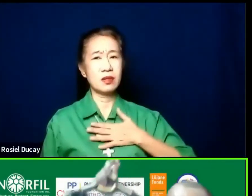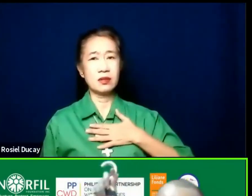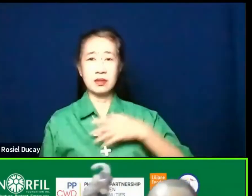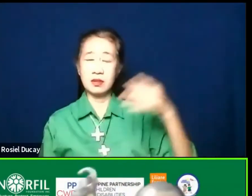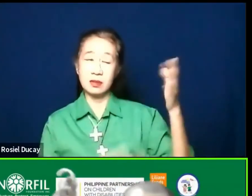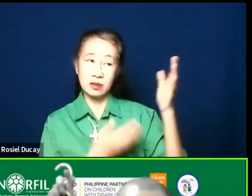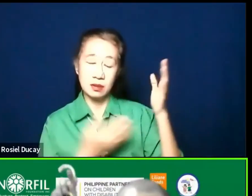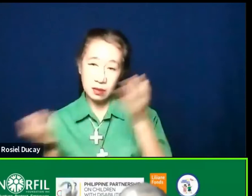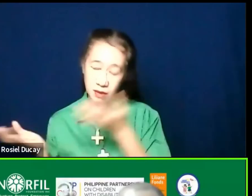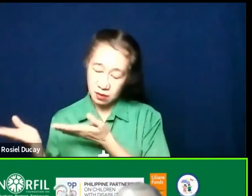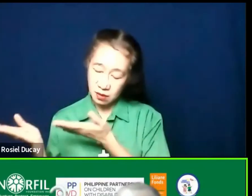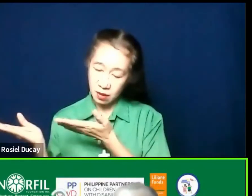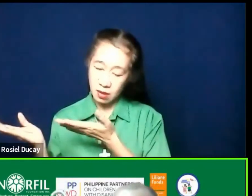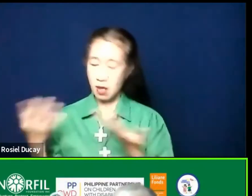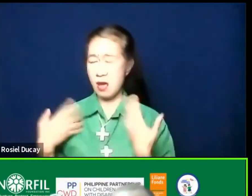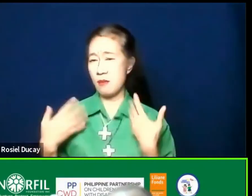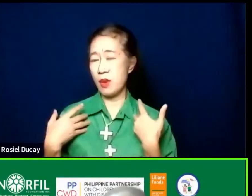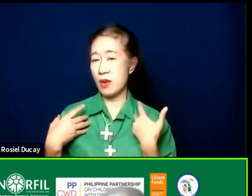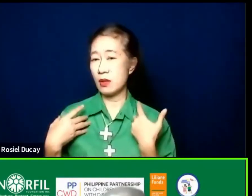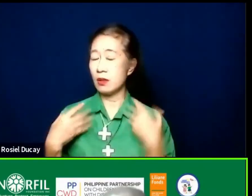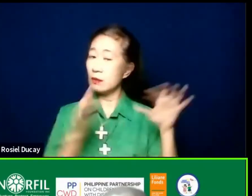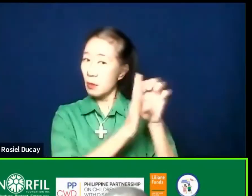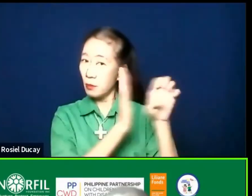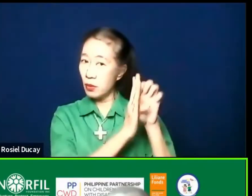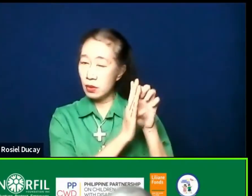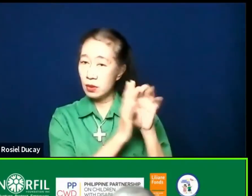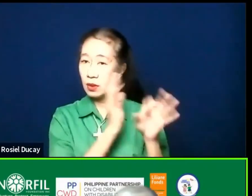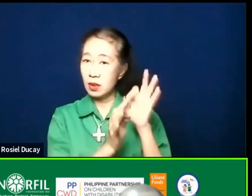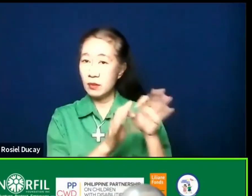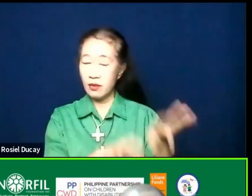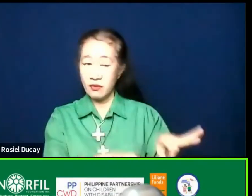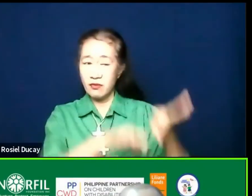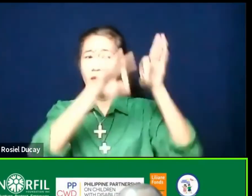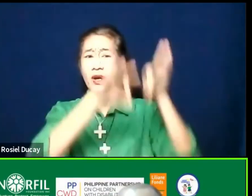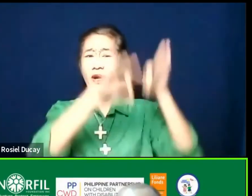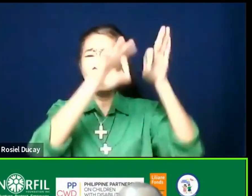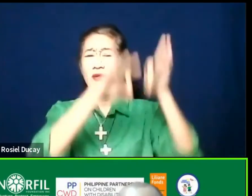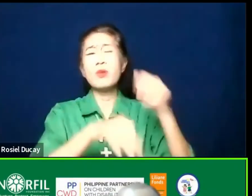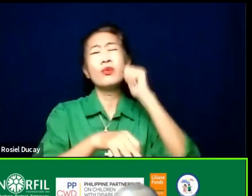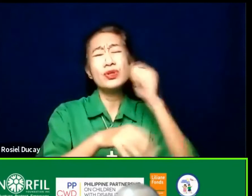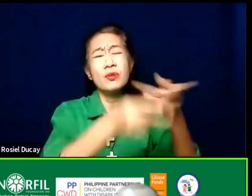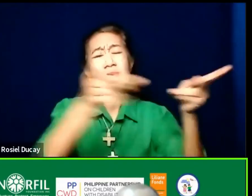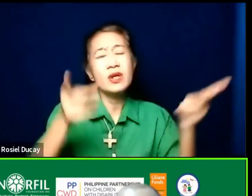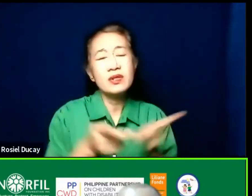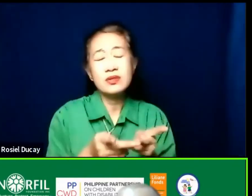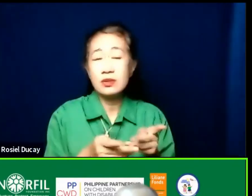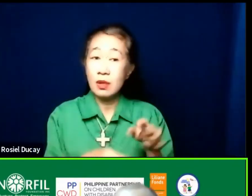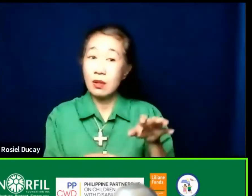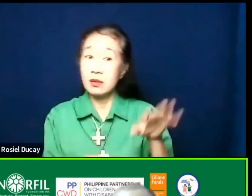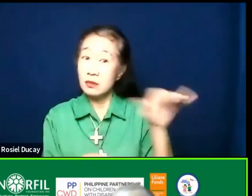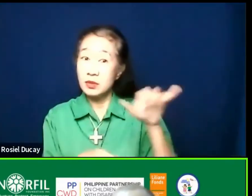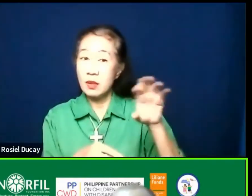So at least mayroon kang ganitong halimbawa, flood prone area po kayo. Okay, Marikina.